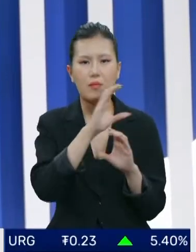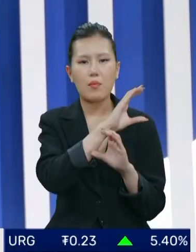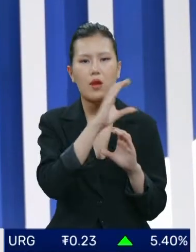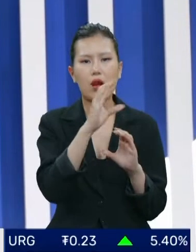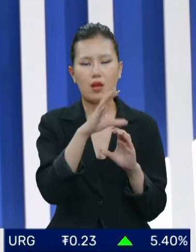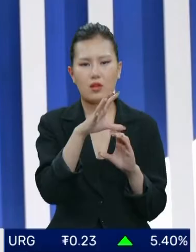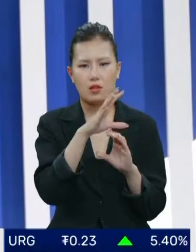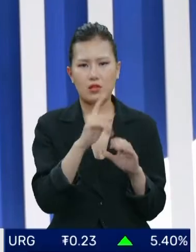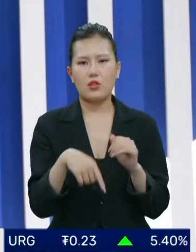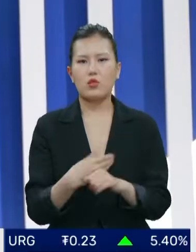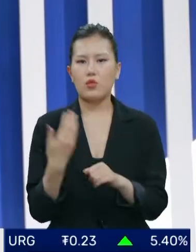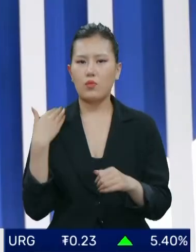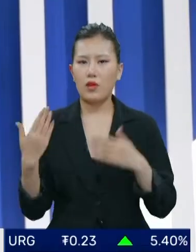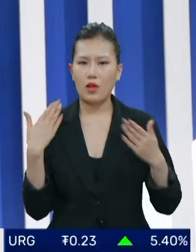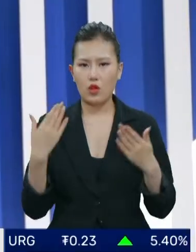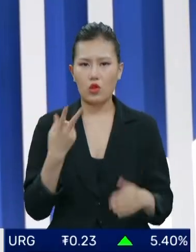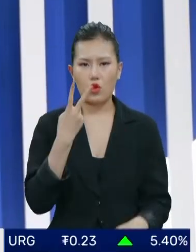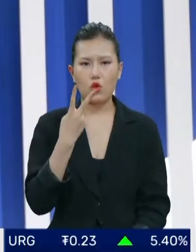мөн үеэс бол